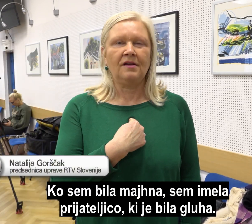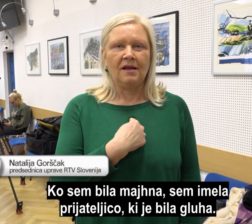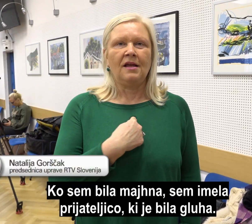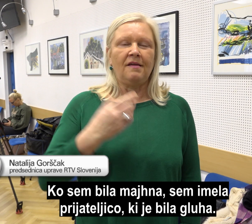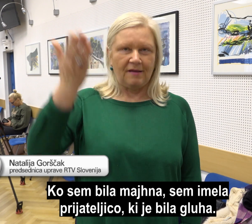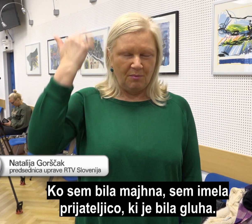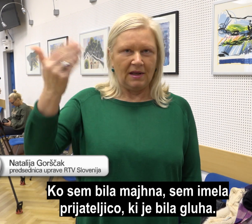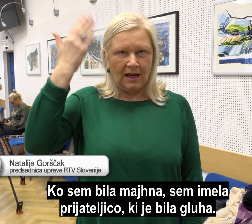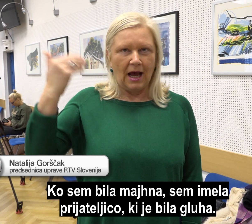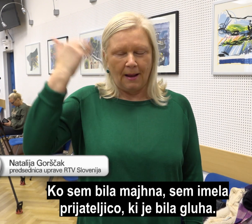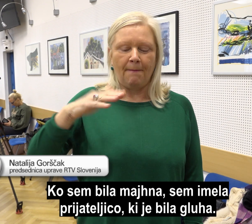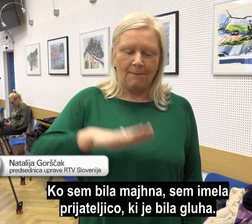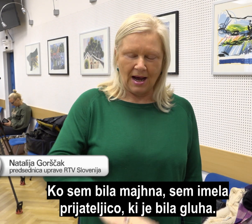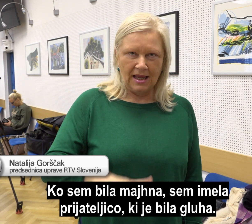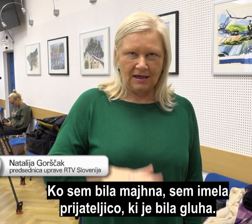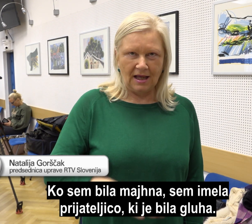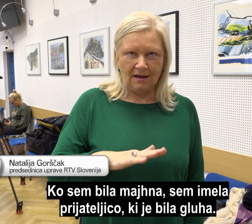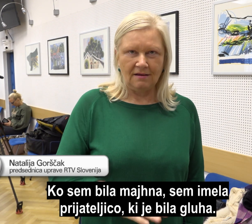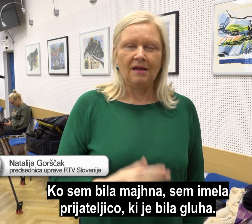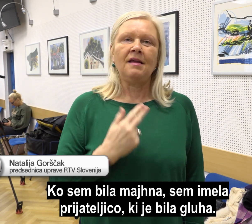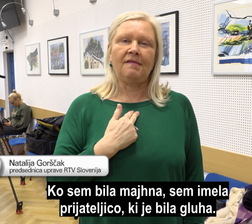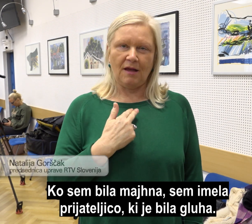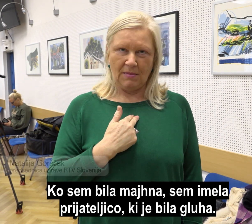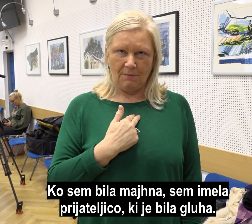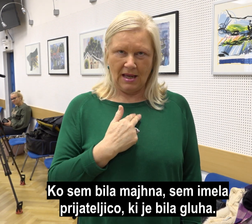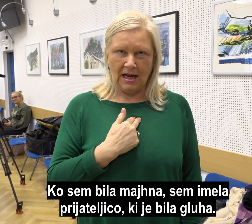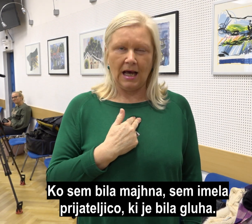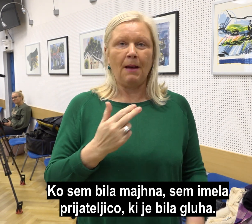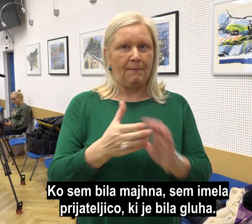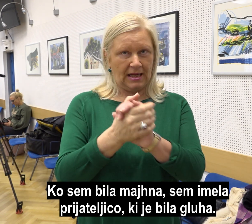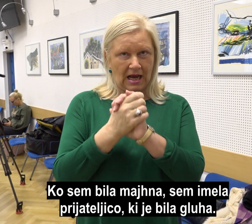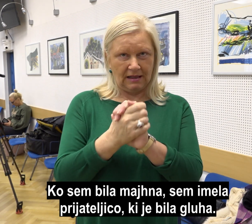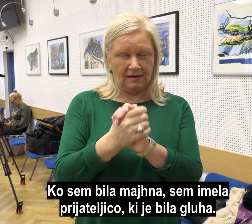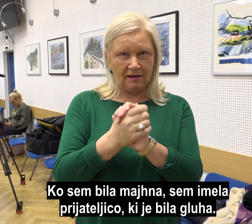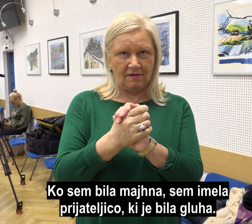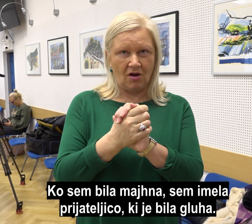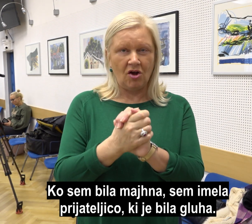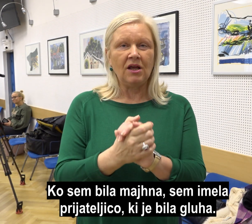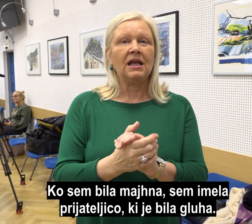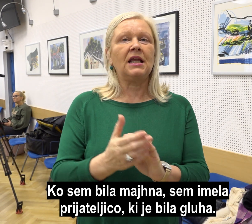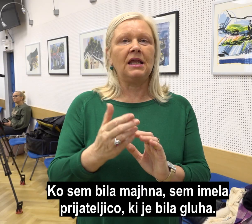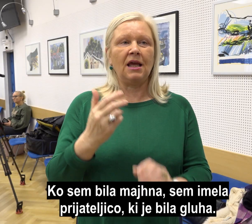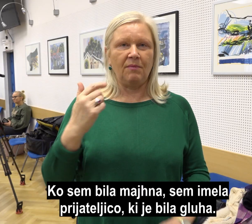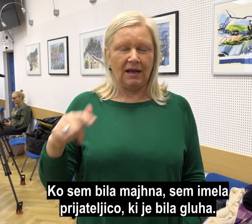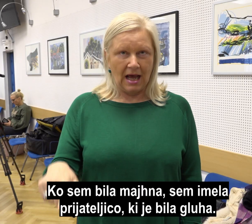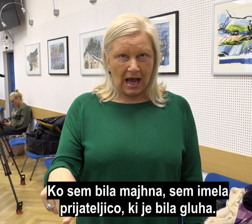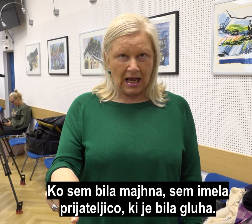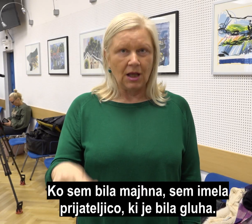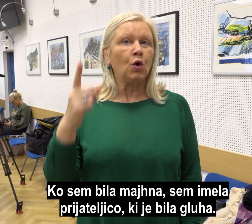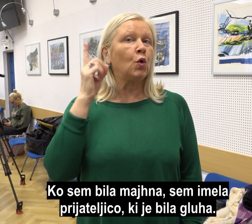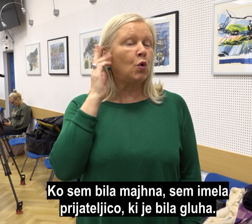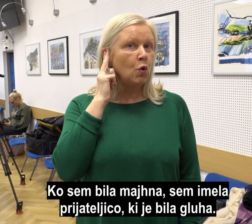Ko sem bila majhna, sem imela prijateljico, ki je